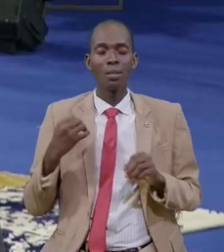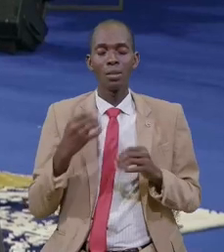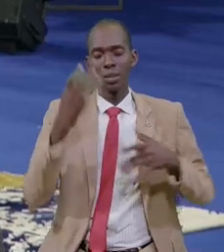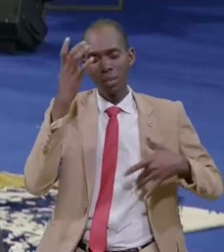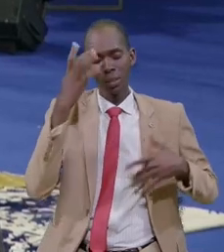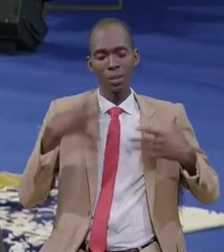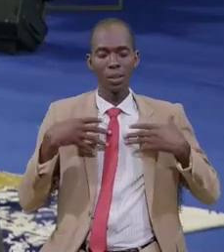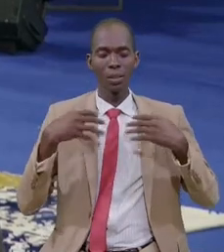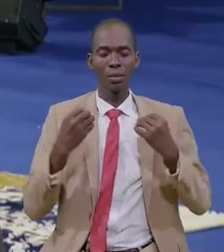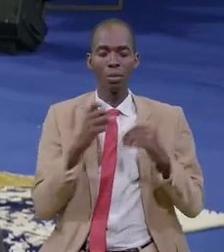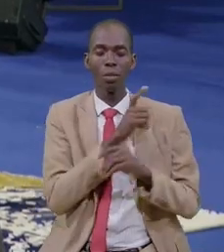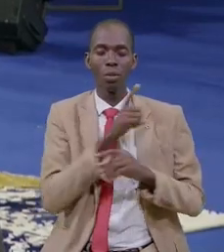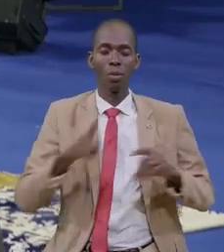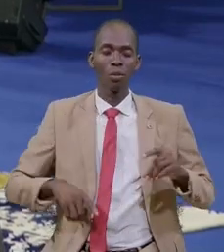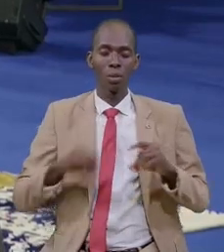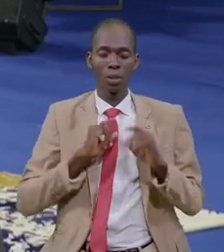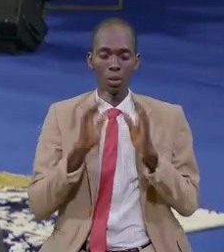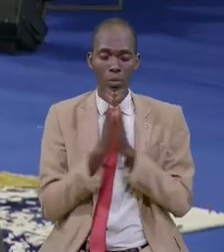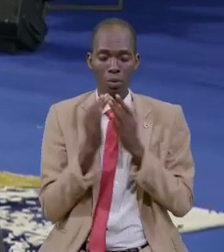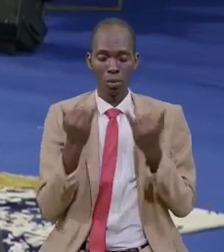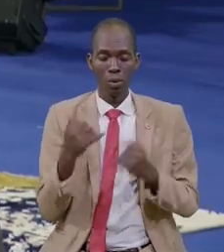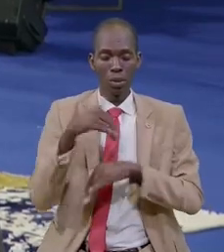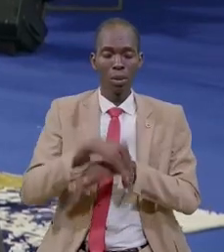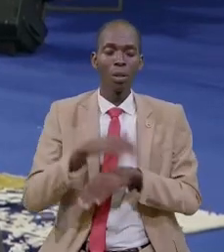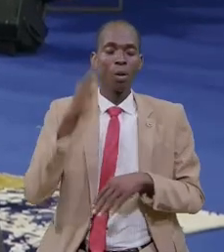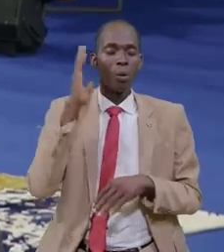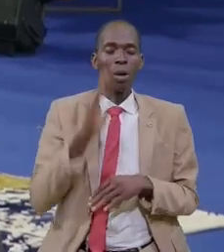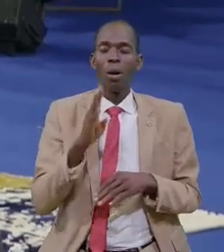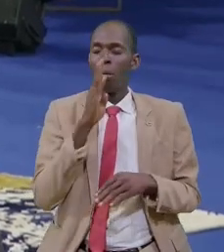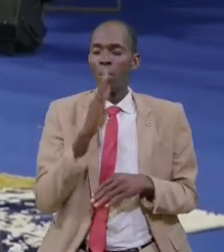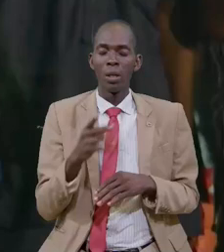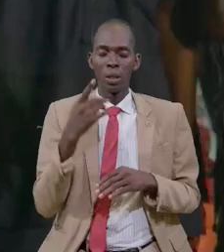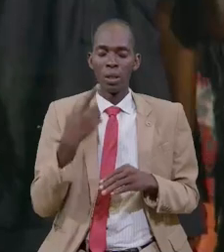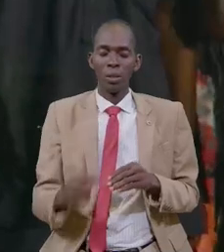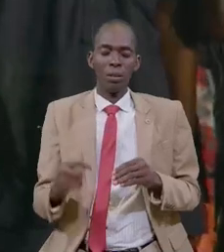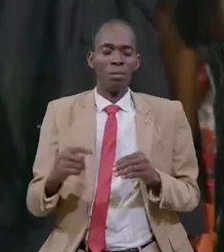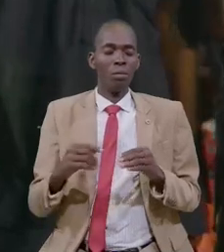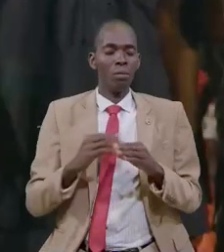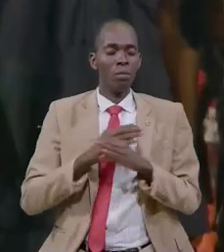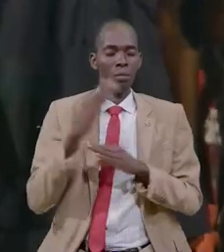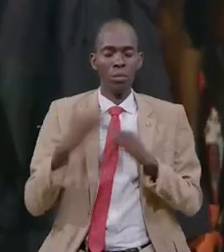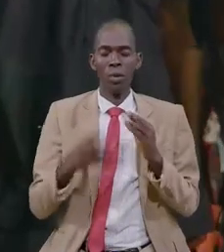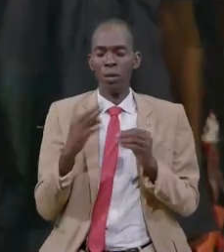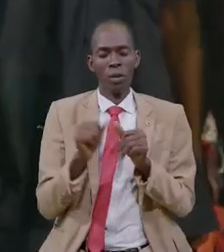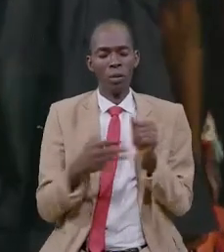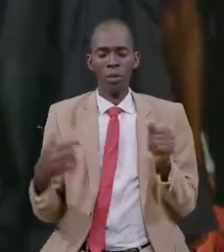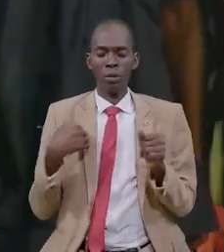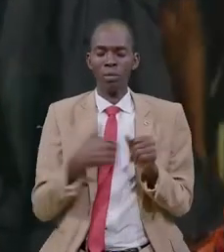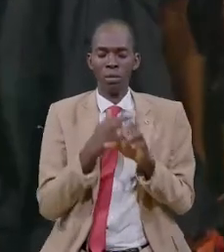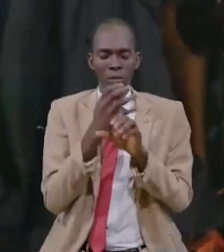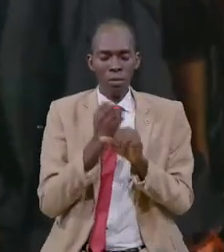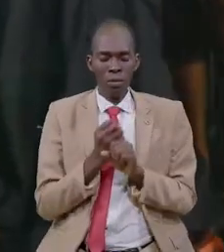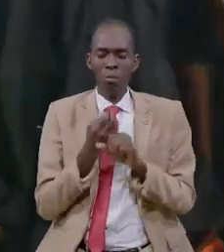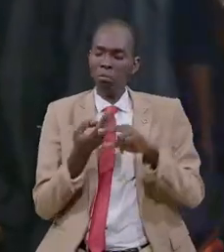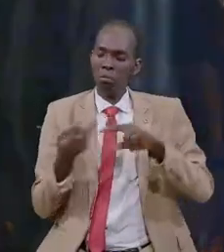prie que ce soit une addition de tout ce que nous avons eu, la multiplication